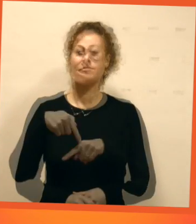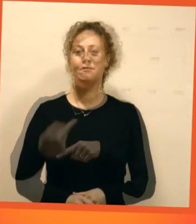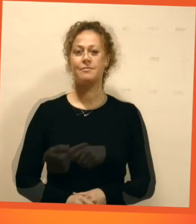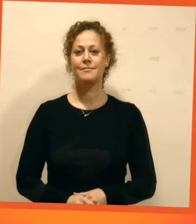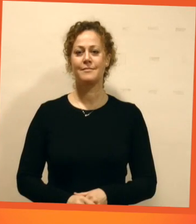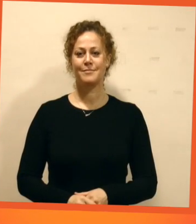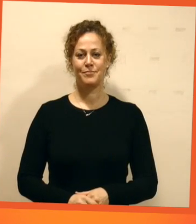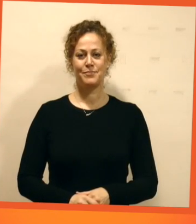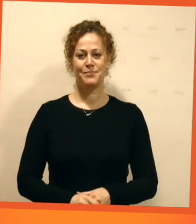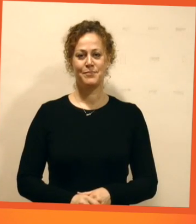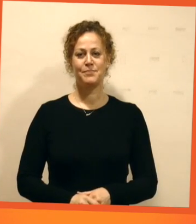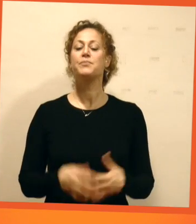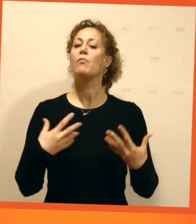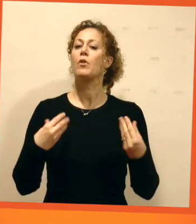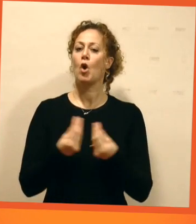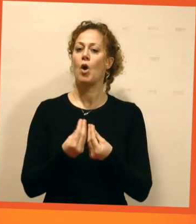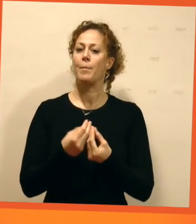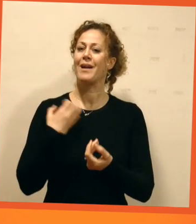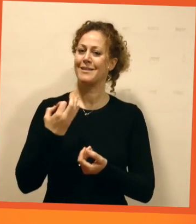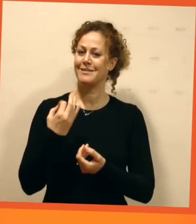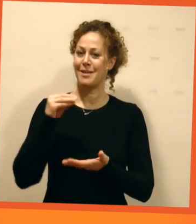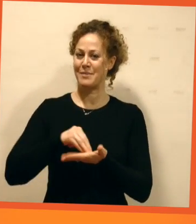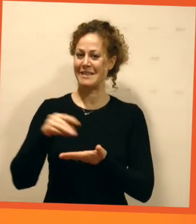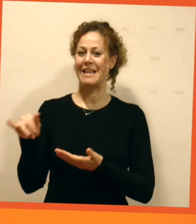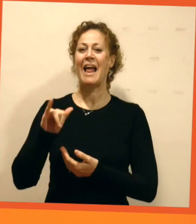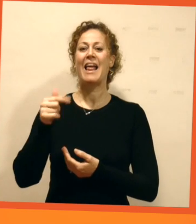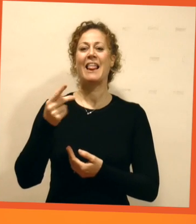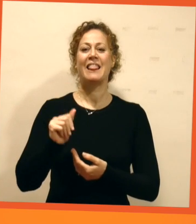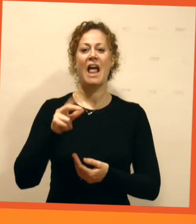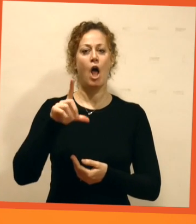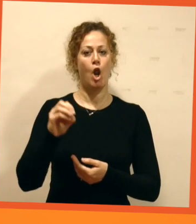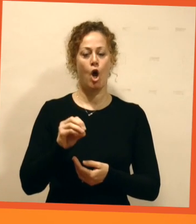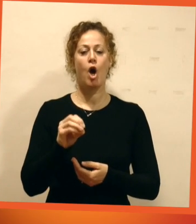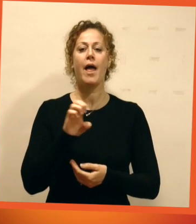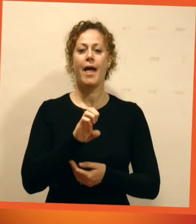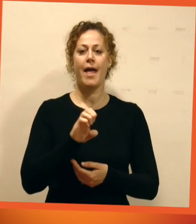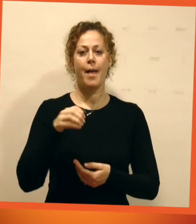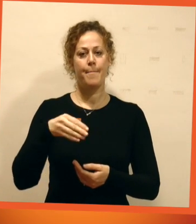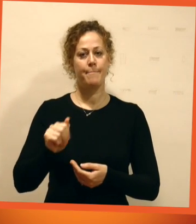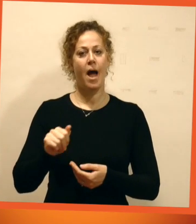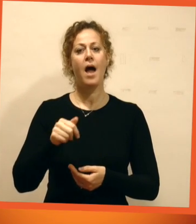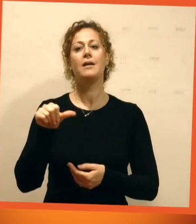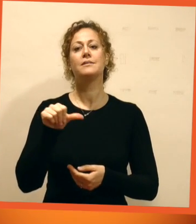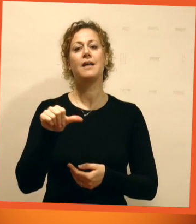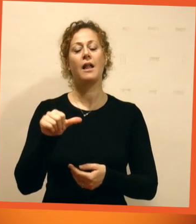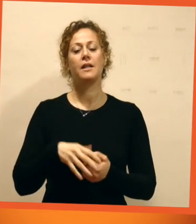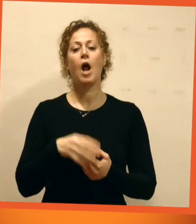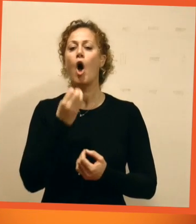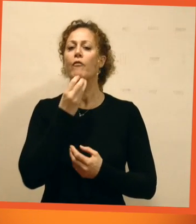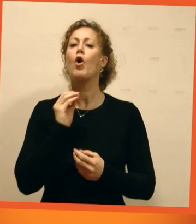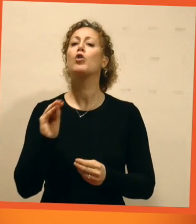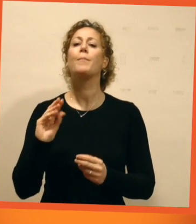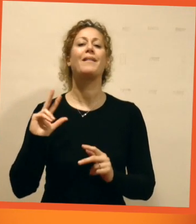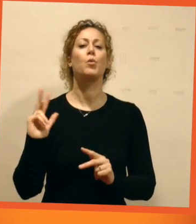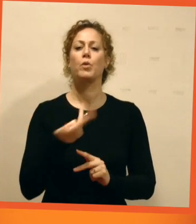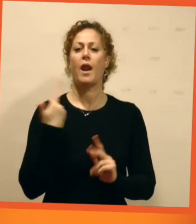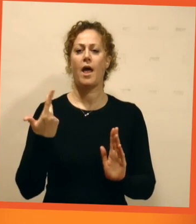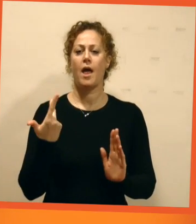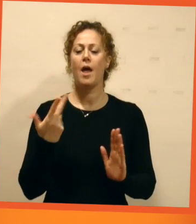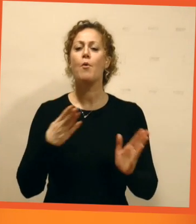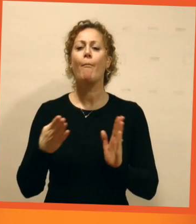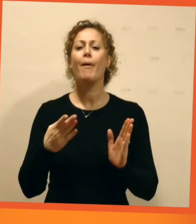canzoni. Siamo in compagnia sempre di Italo, Emma e Sandra, e volevo fare una domanda a tutte e tre: qual è il momento più bello che vi